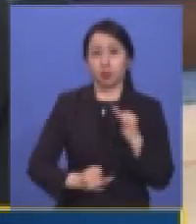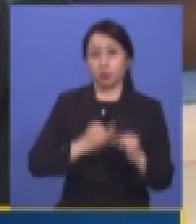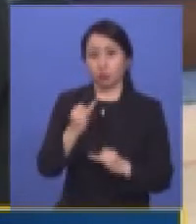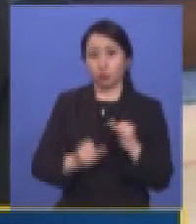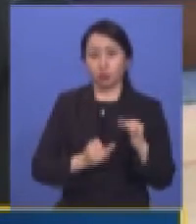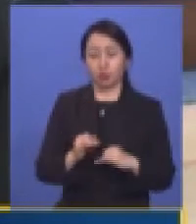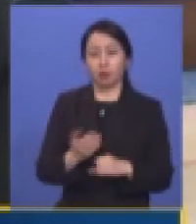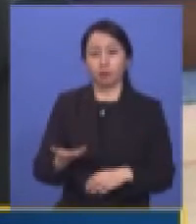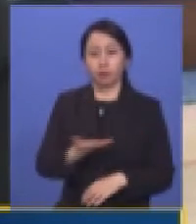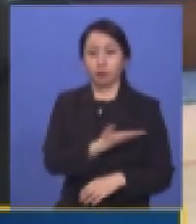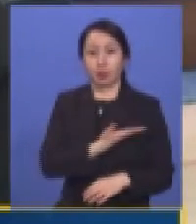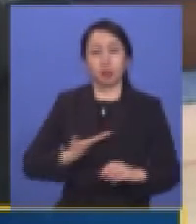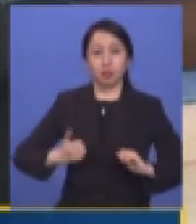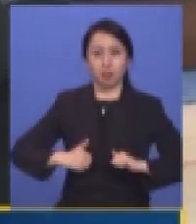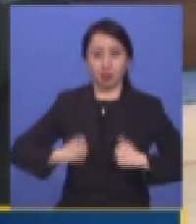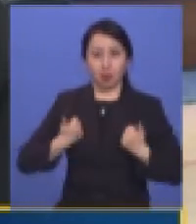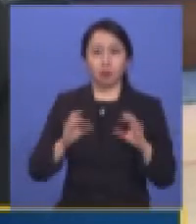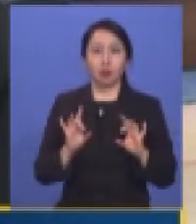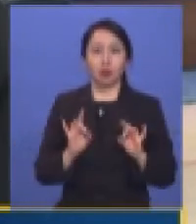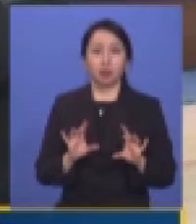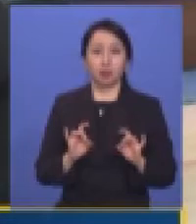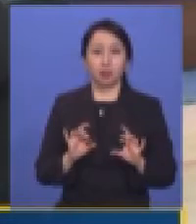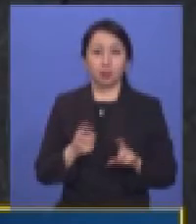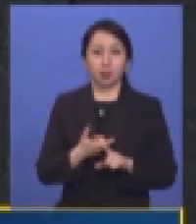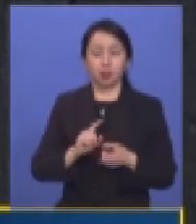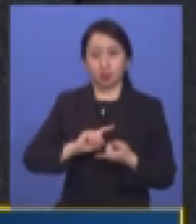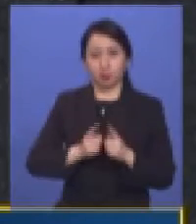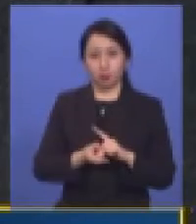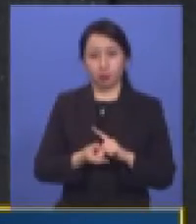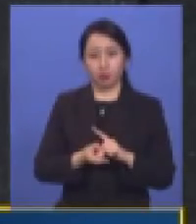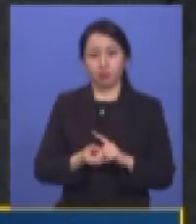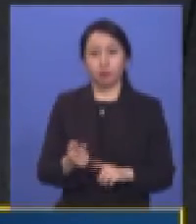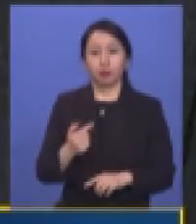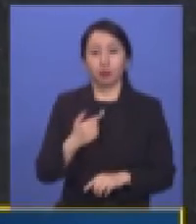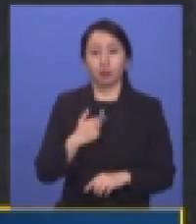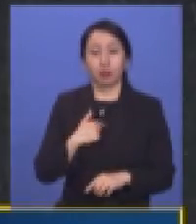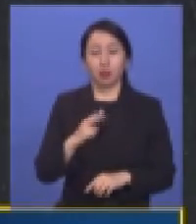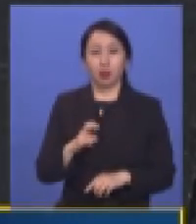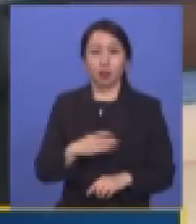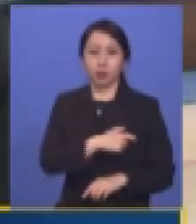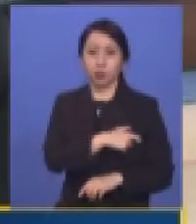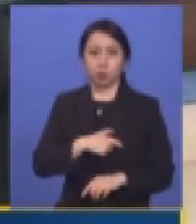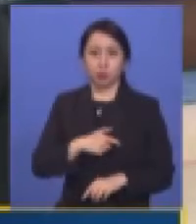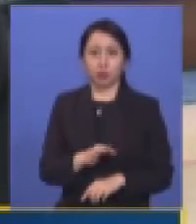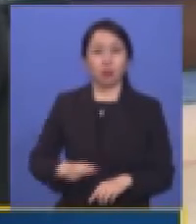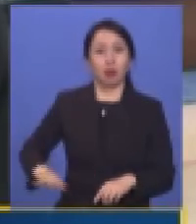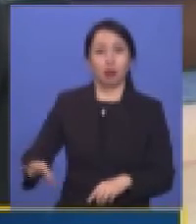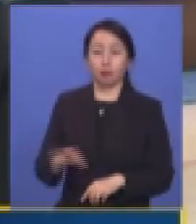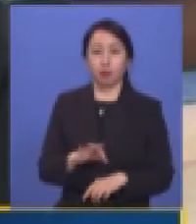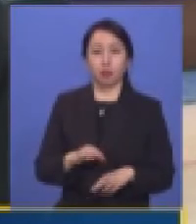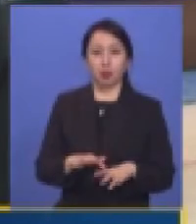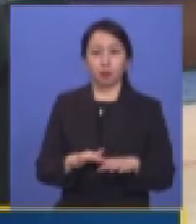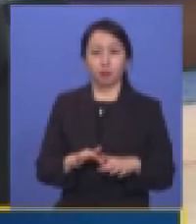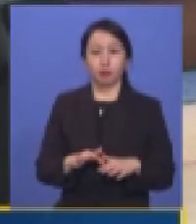площадке мы стараемся разъяснять эти поправки я так депутат областного лила то